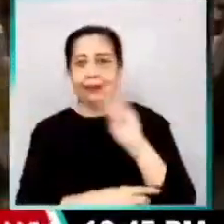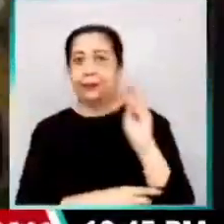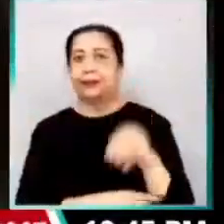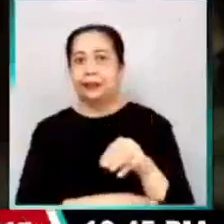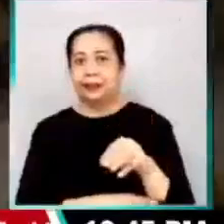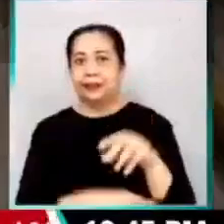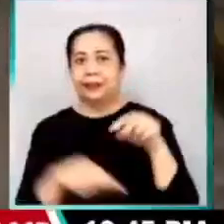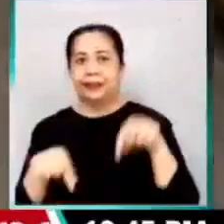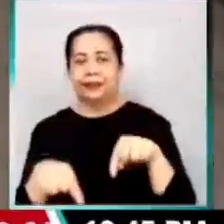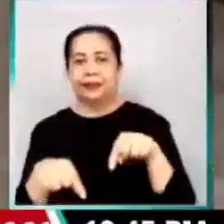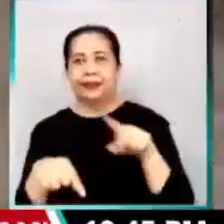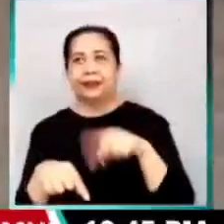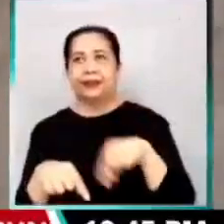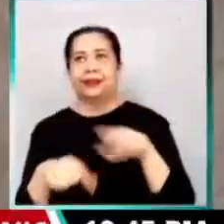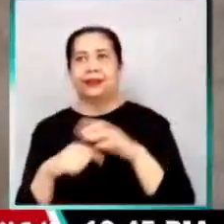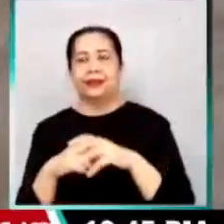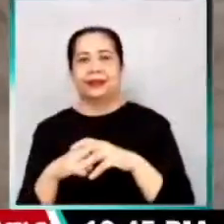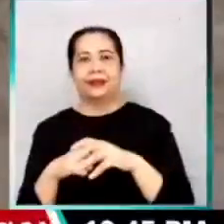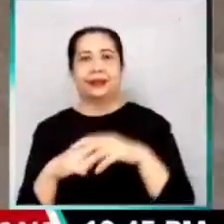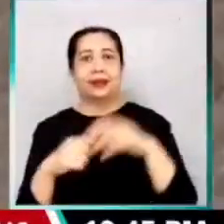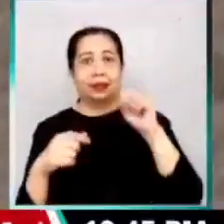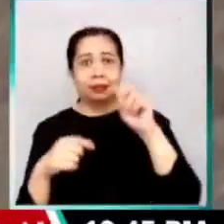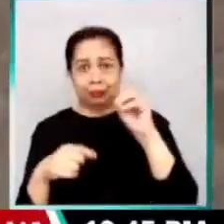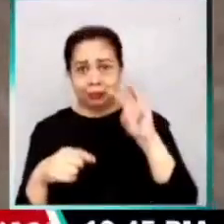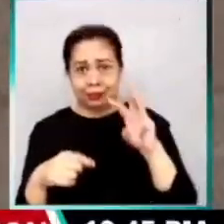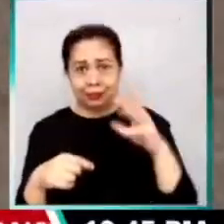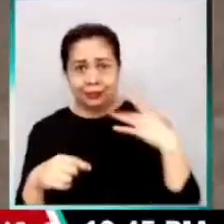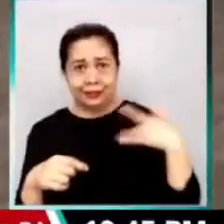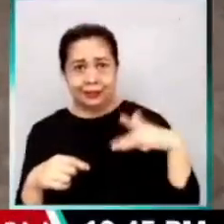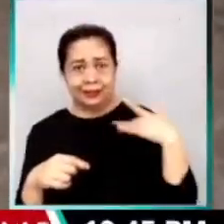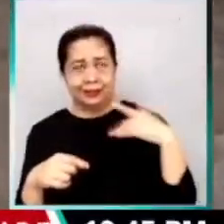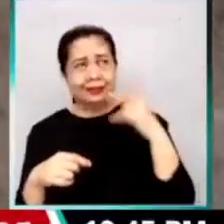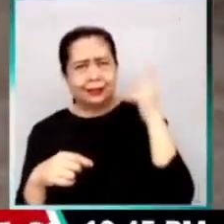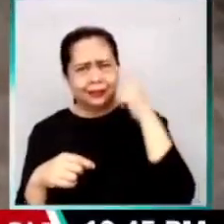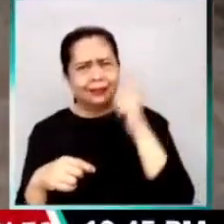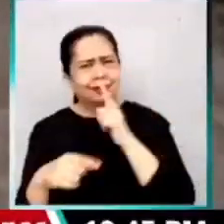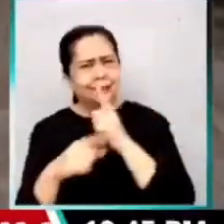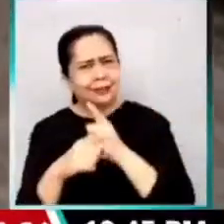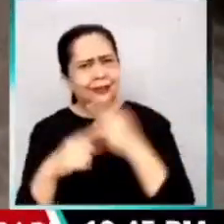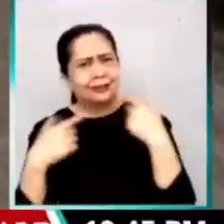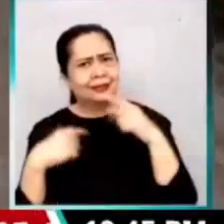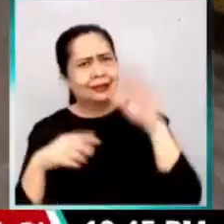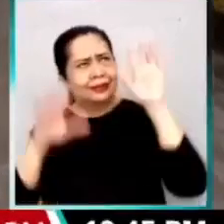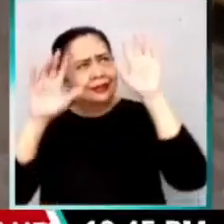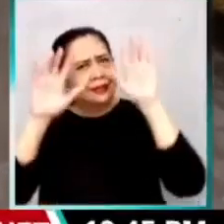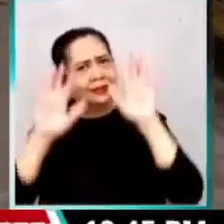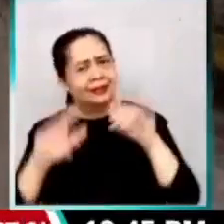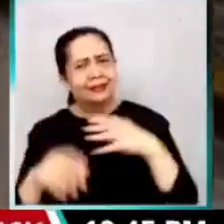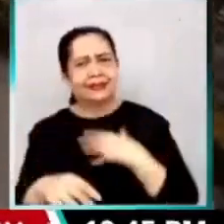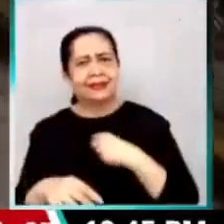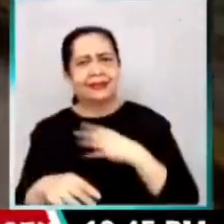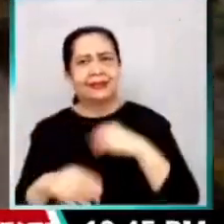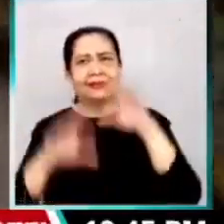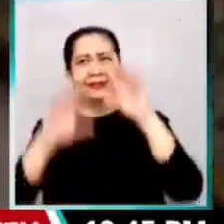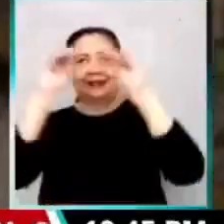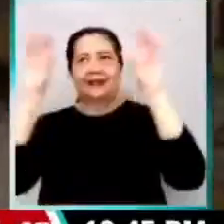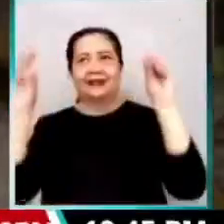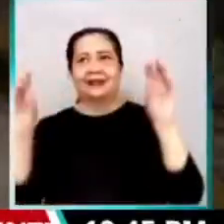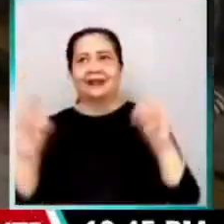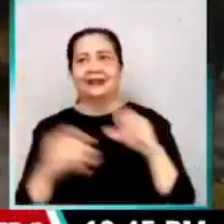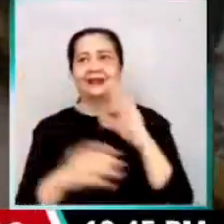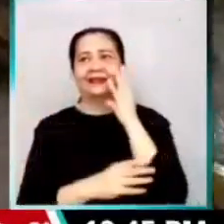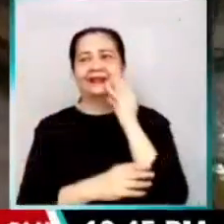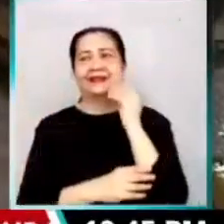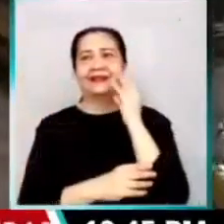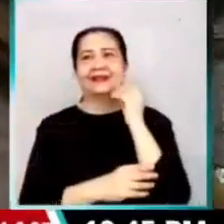mga pa-snow effect nila dahil aakalain mo na talagang white Christmas ang iyong na-experience. Para